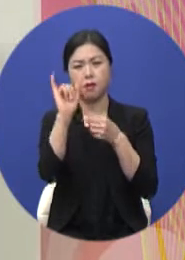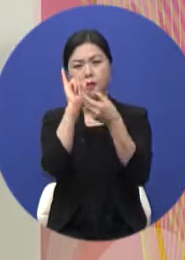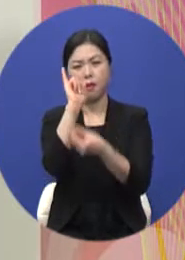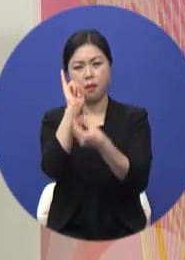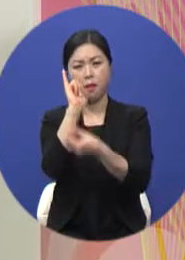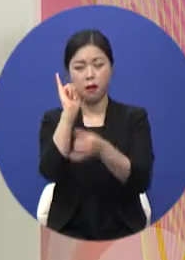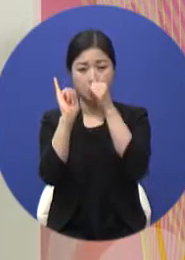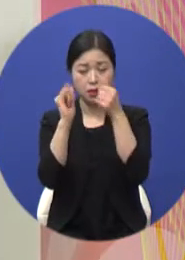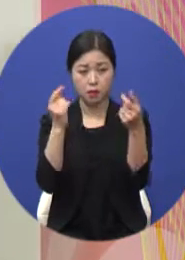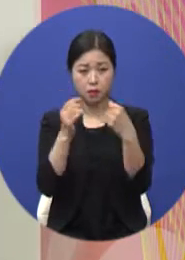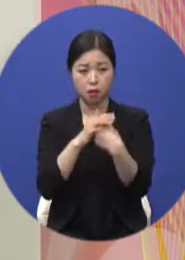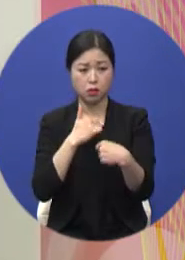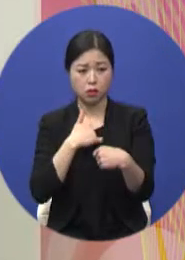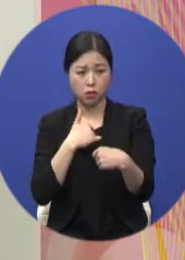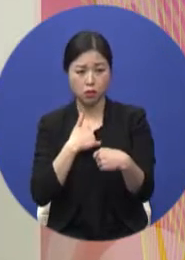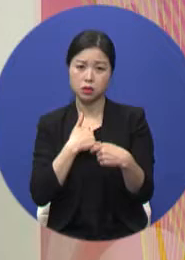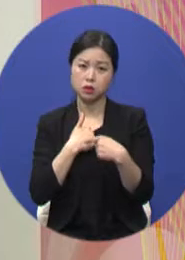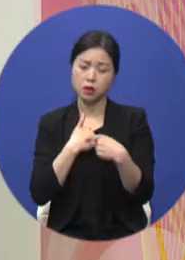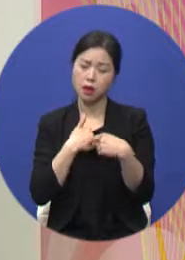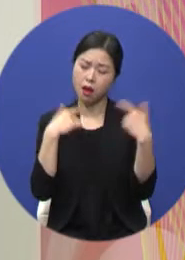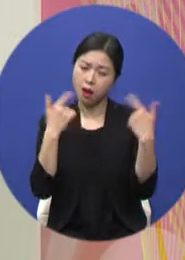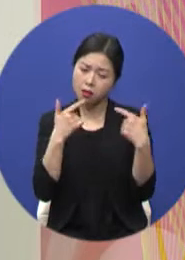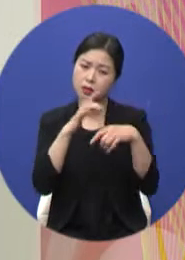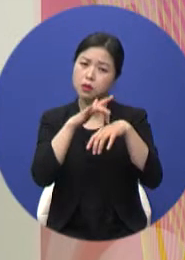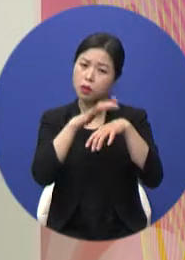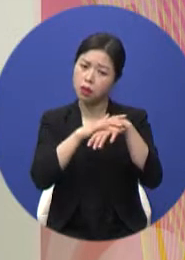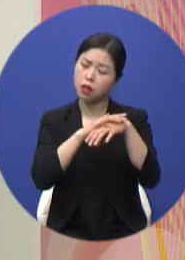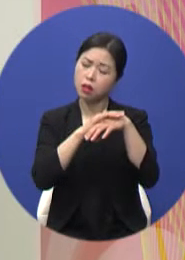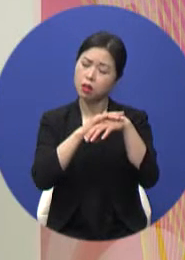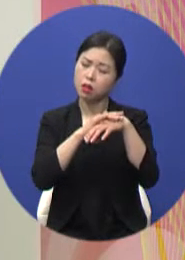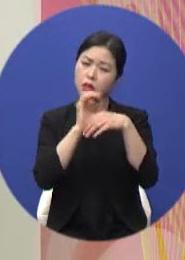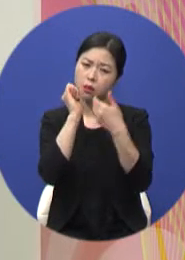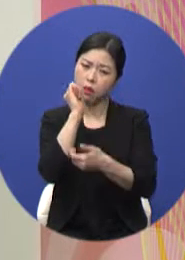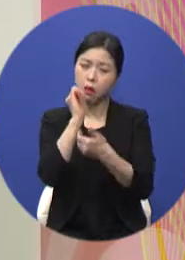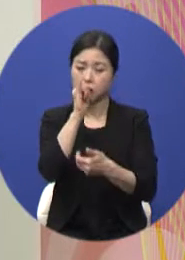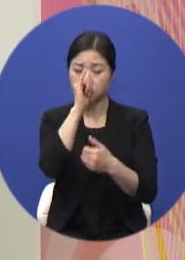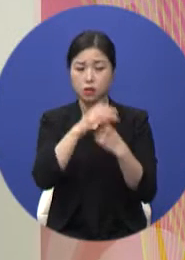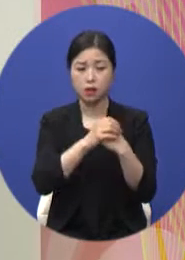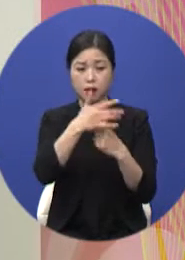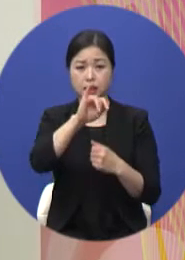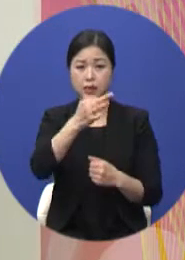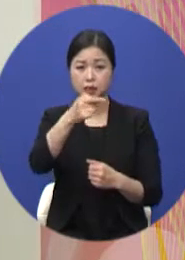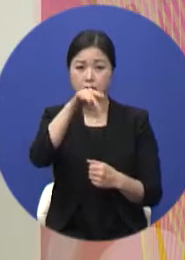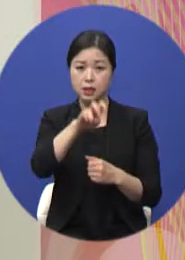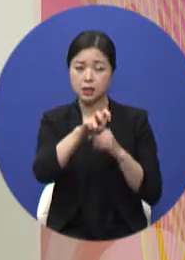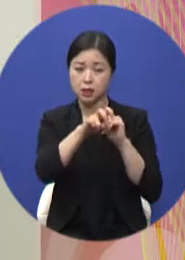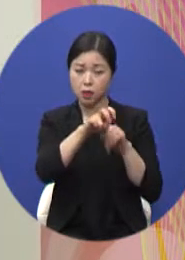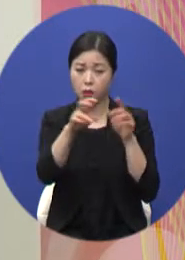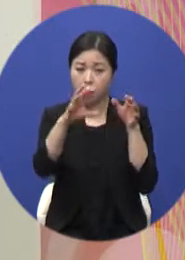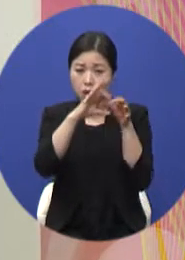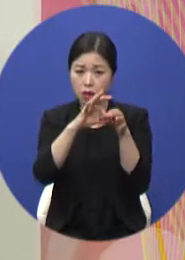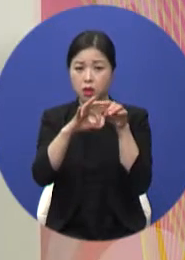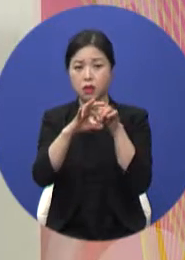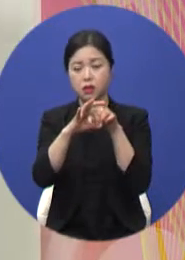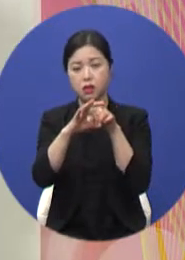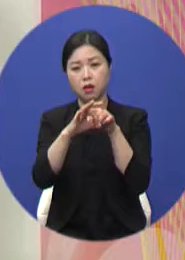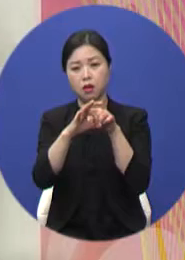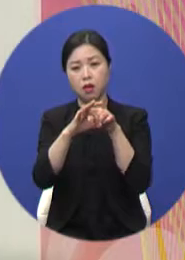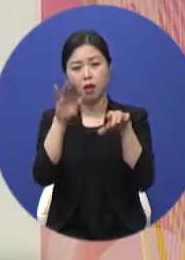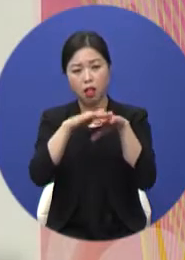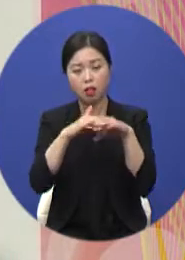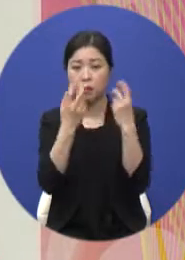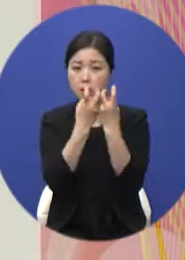경우는 아예 만성이 된 것 같은데 만성 지렴도 이제 따로 뭐 특별한 치료 방법이 있을까